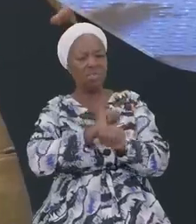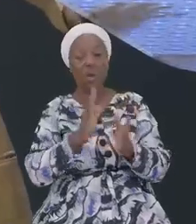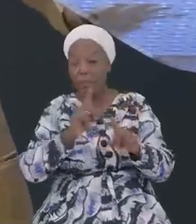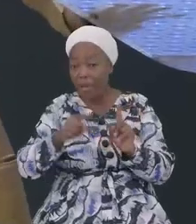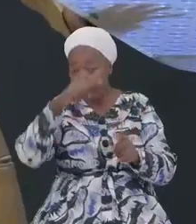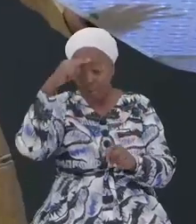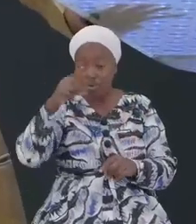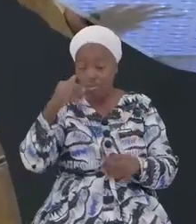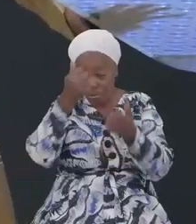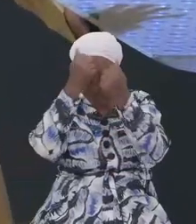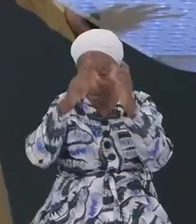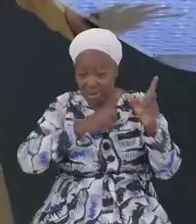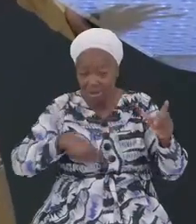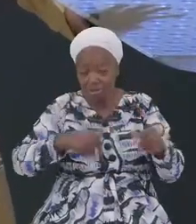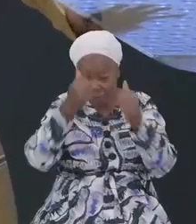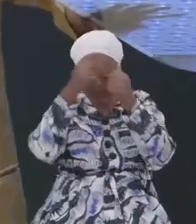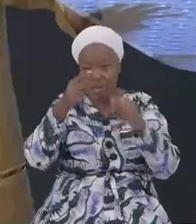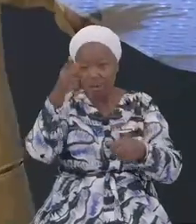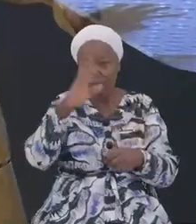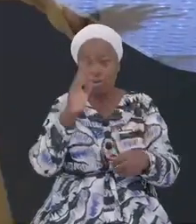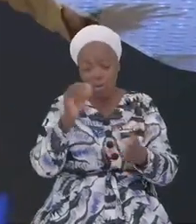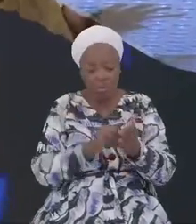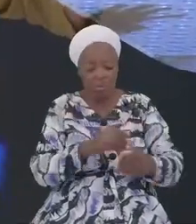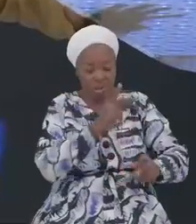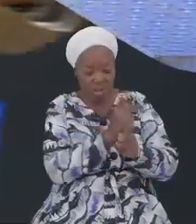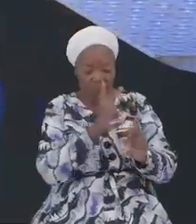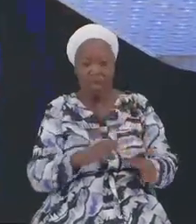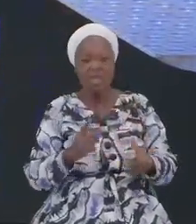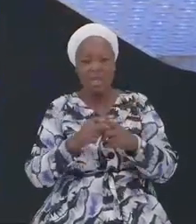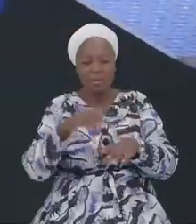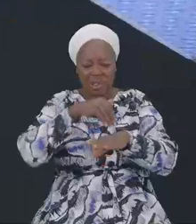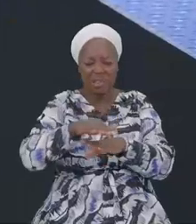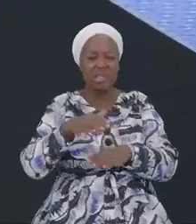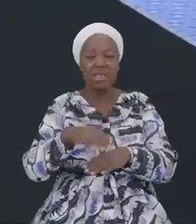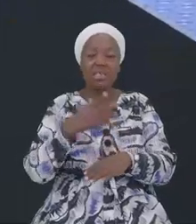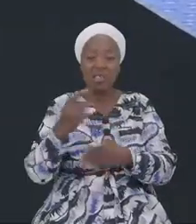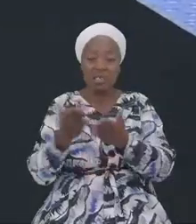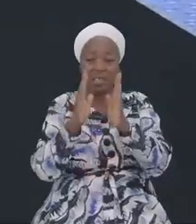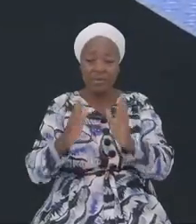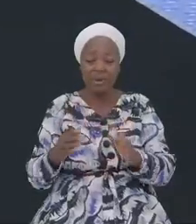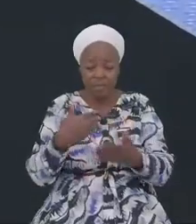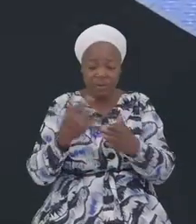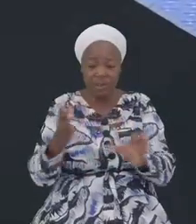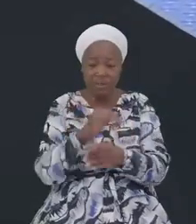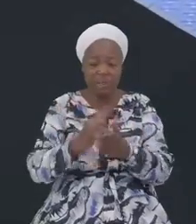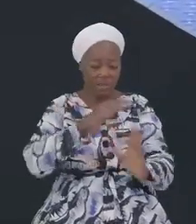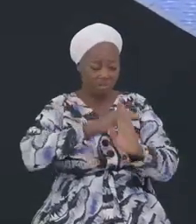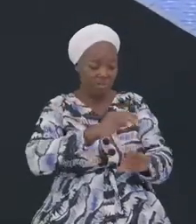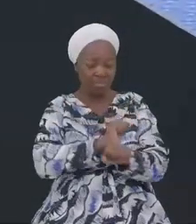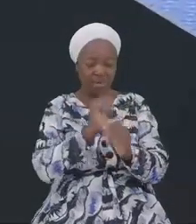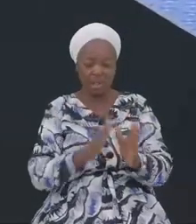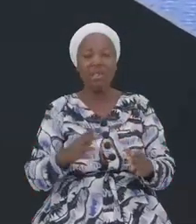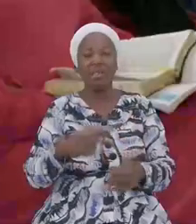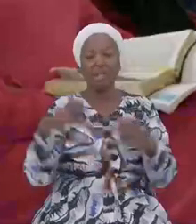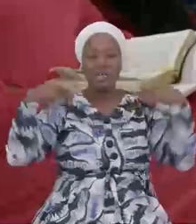que vous avez fait de Dieu votre haute retraite, il va envoyer son ange. Avant d'atteindre là-bas, l'ange va vous